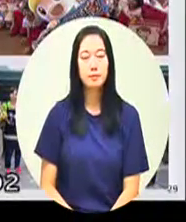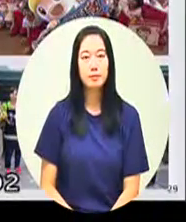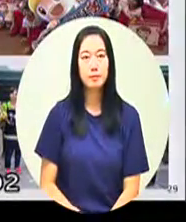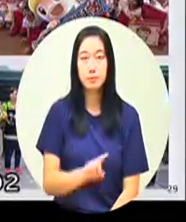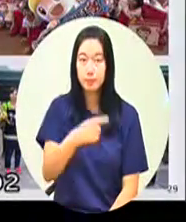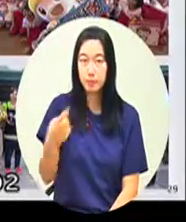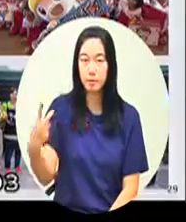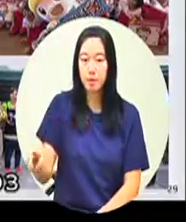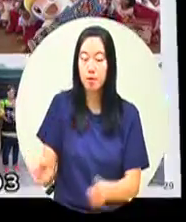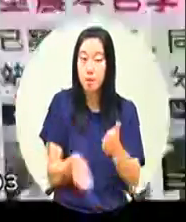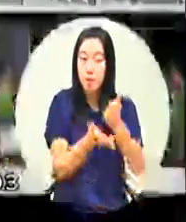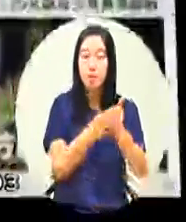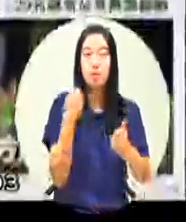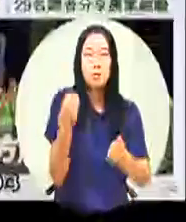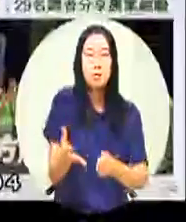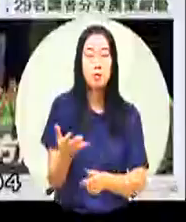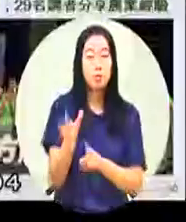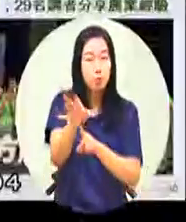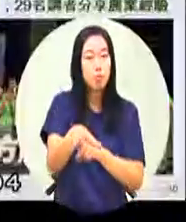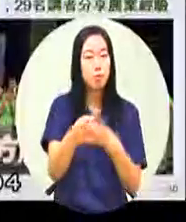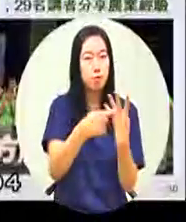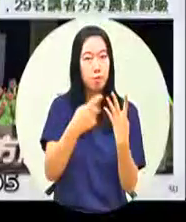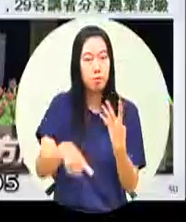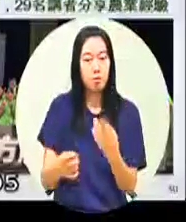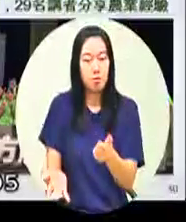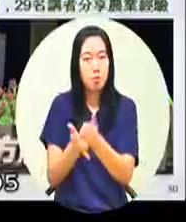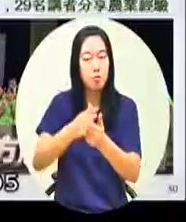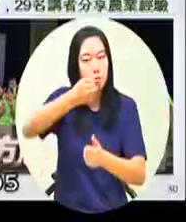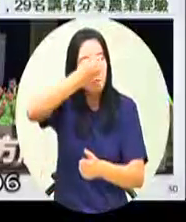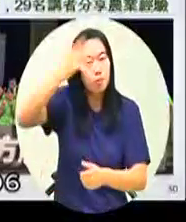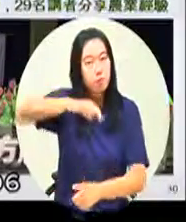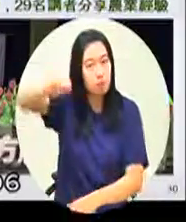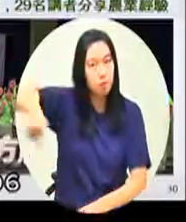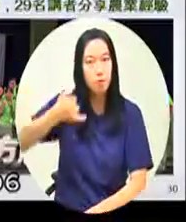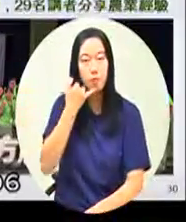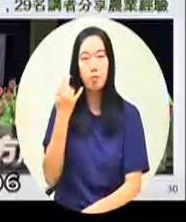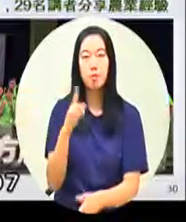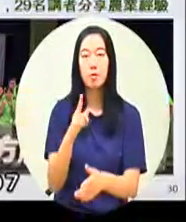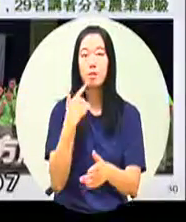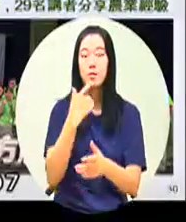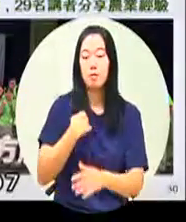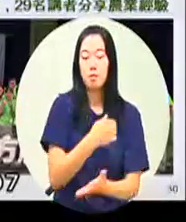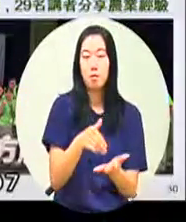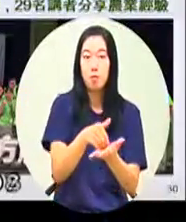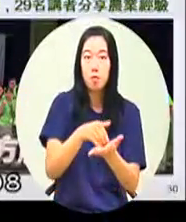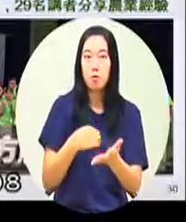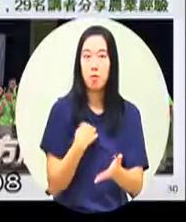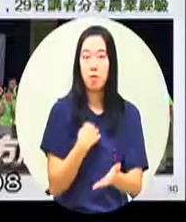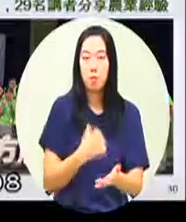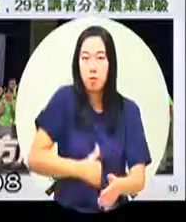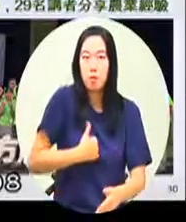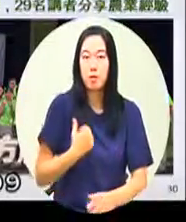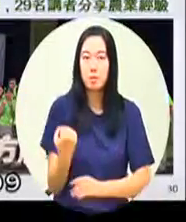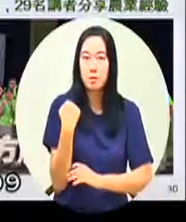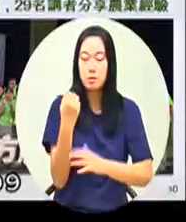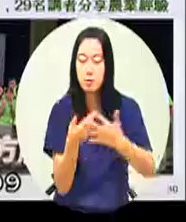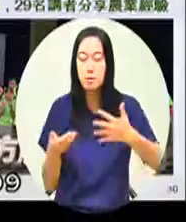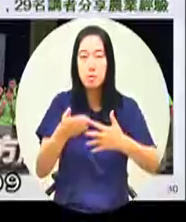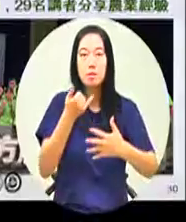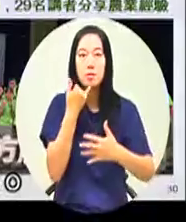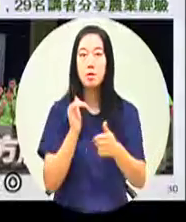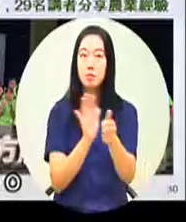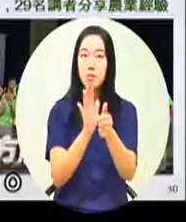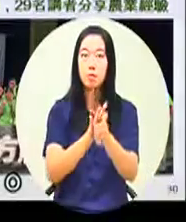鼓励新农业，我们鼓励年轻人返乡，提升软实力，抓住有梦想产业的同时，我们成功呢，